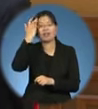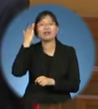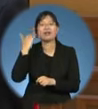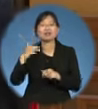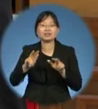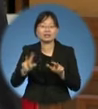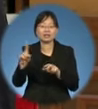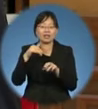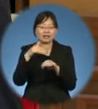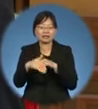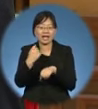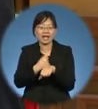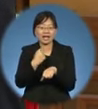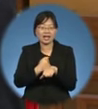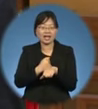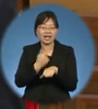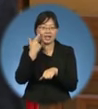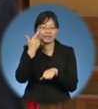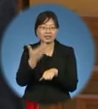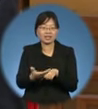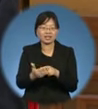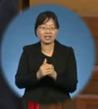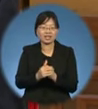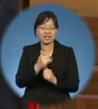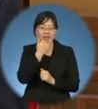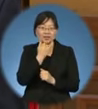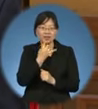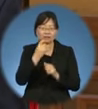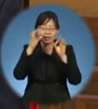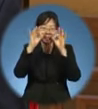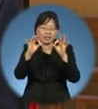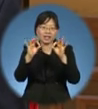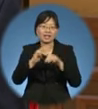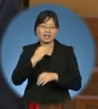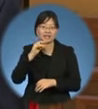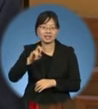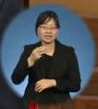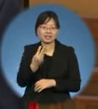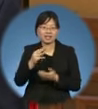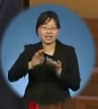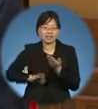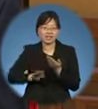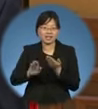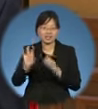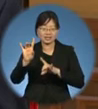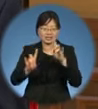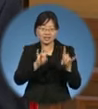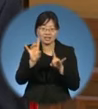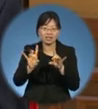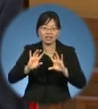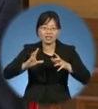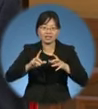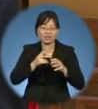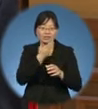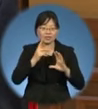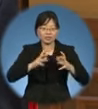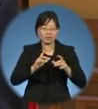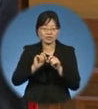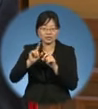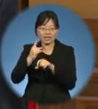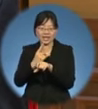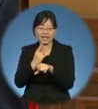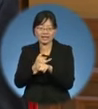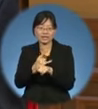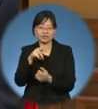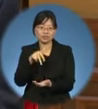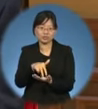지금 어떤 형식으로 하고 있냐면은 독일만 봐도 23세 이하 네덜란드나 영국 이런 데가 대부분 하고 있는